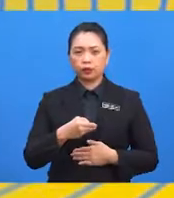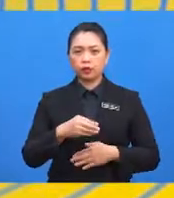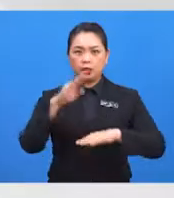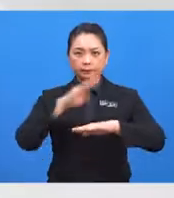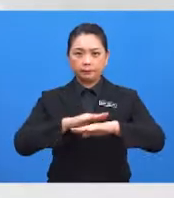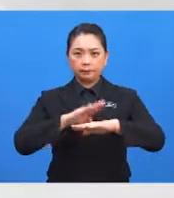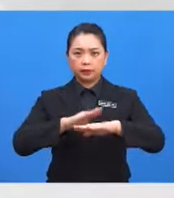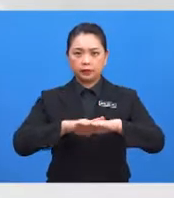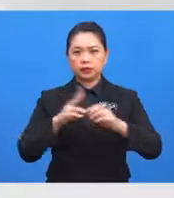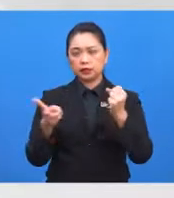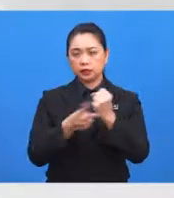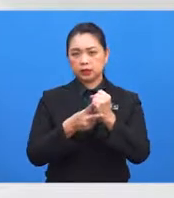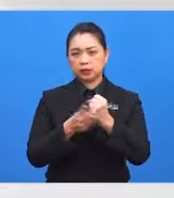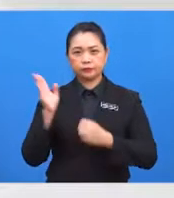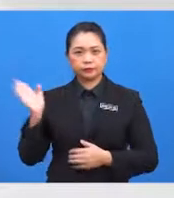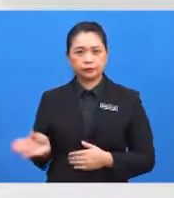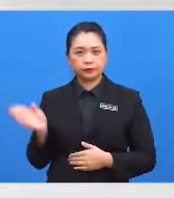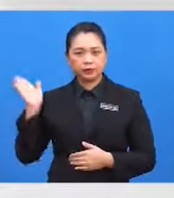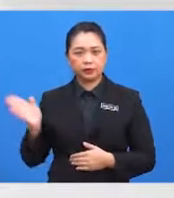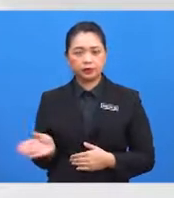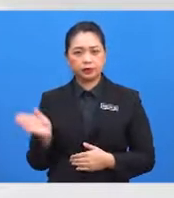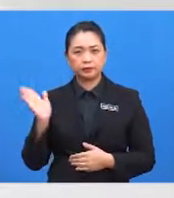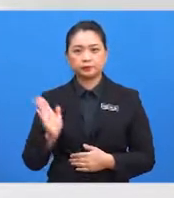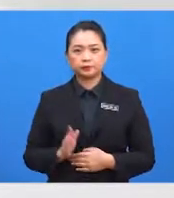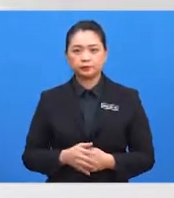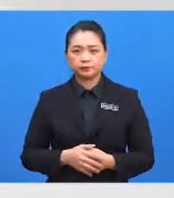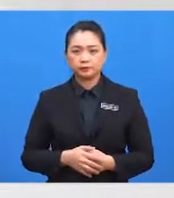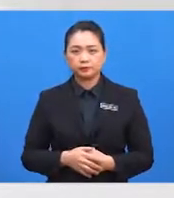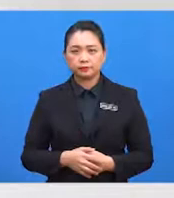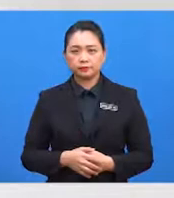area. Anda boleh lihat seperti paparan ini.